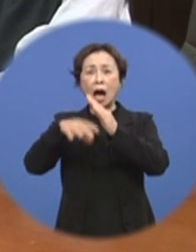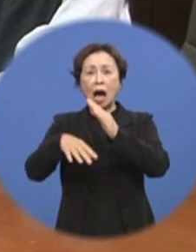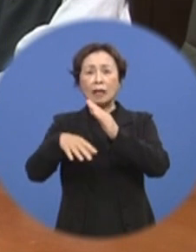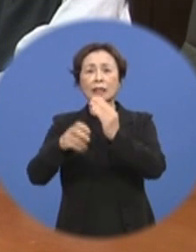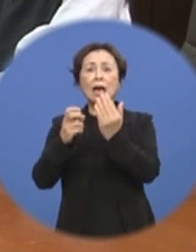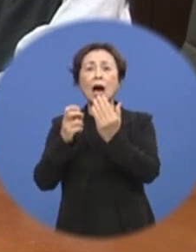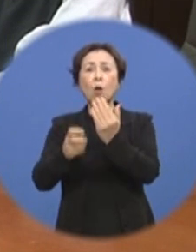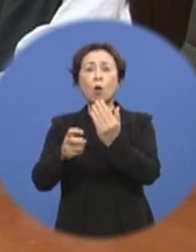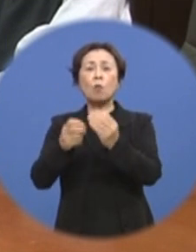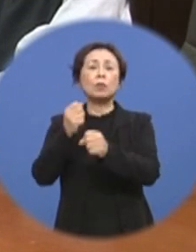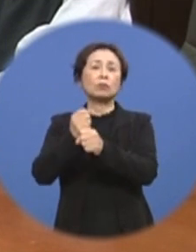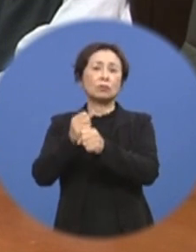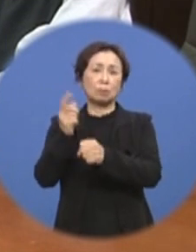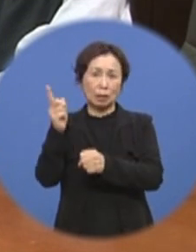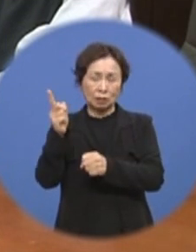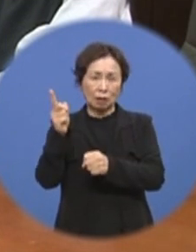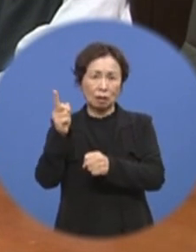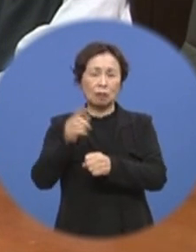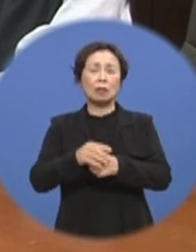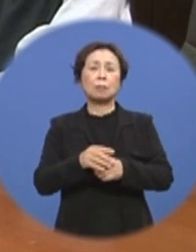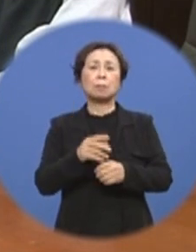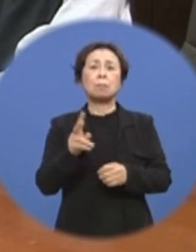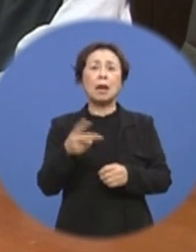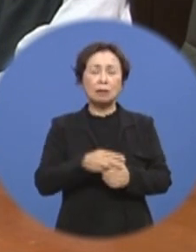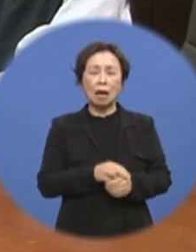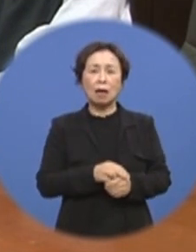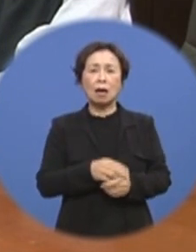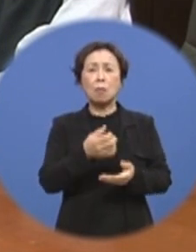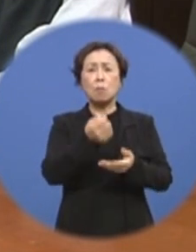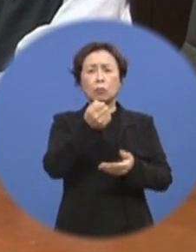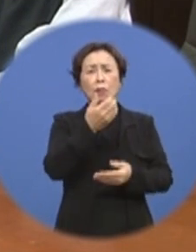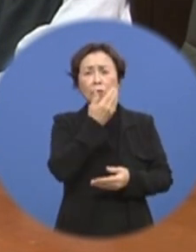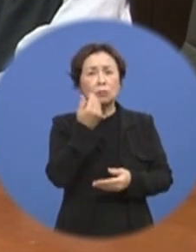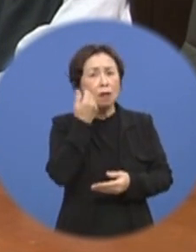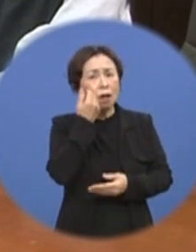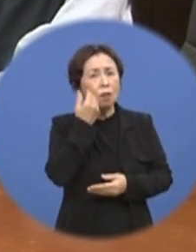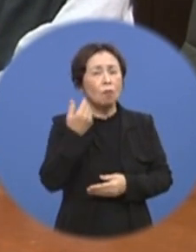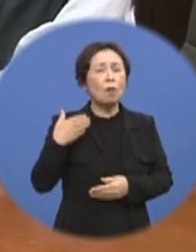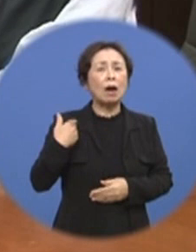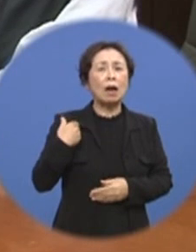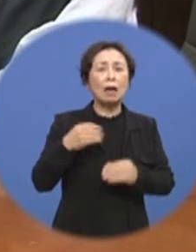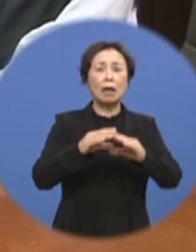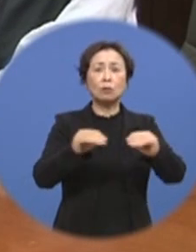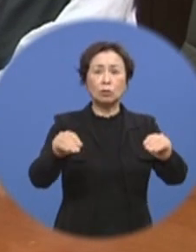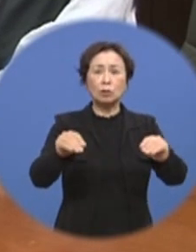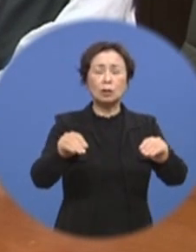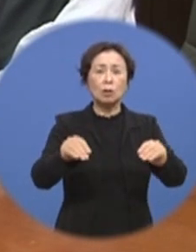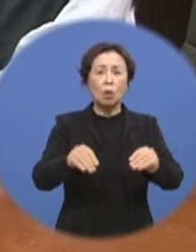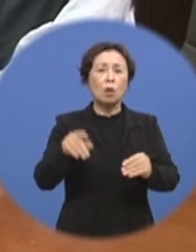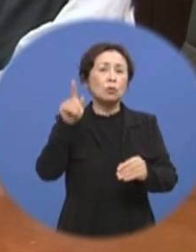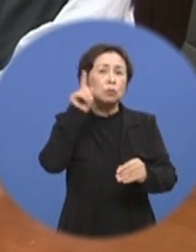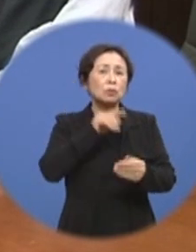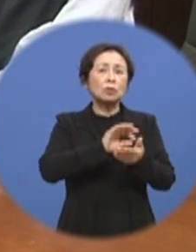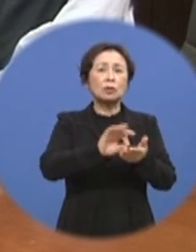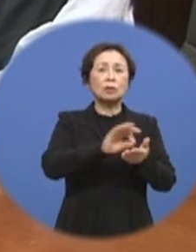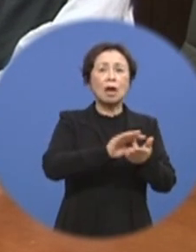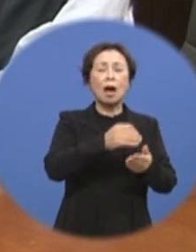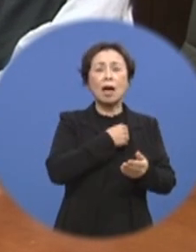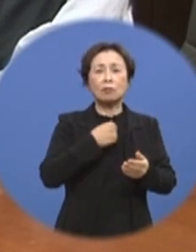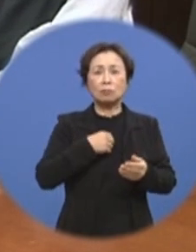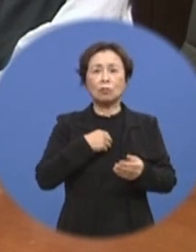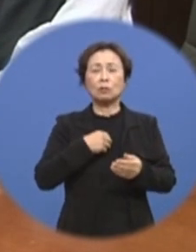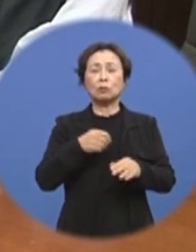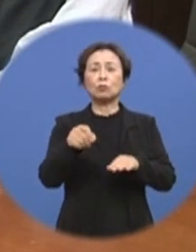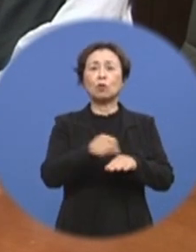さらにねそれだけじゃアカンなと言うんで所有者不明土地の利用の円滑化等に関する特別措置法というのを